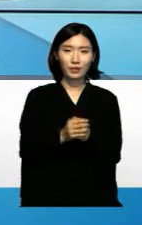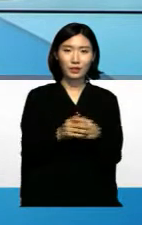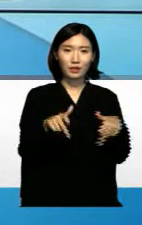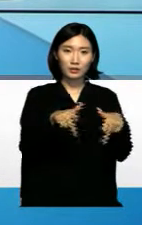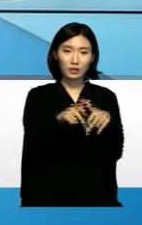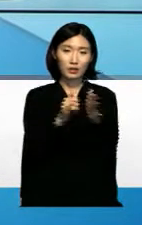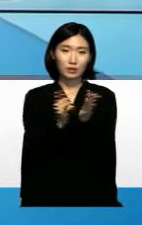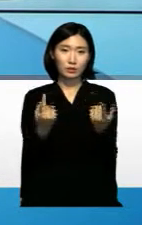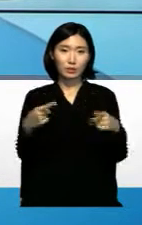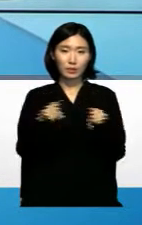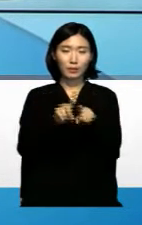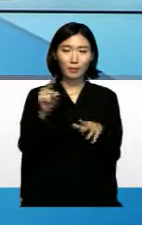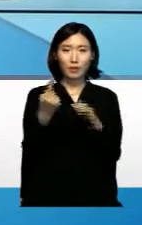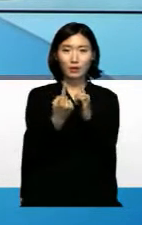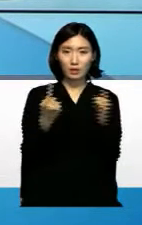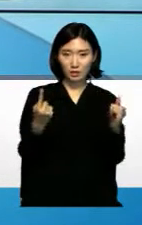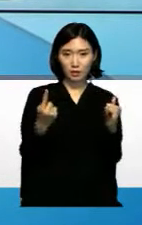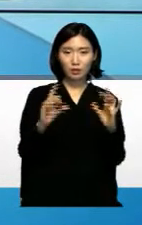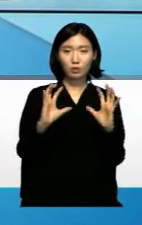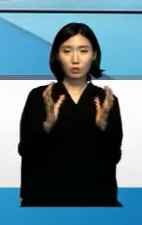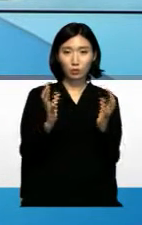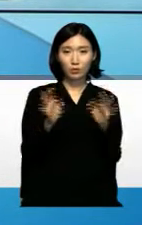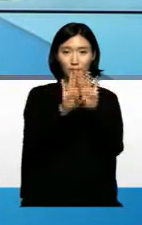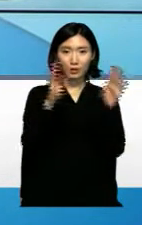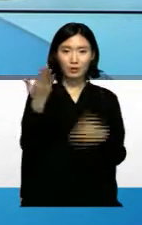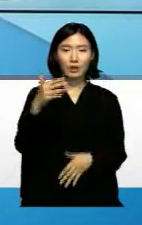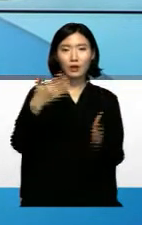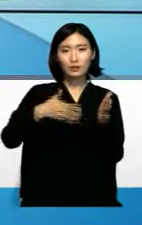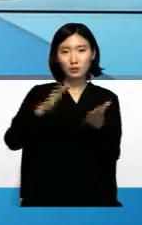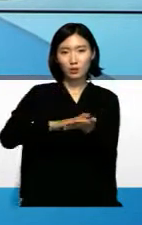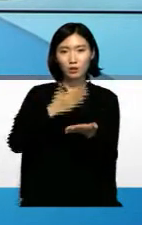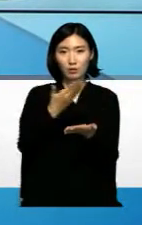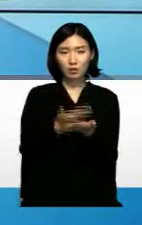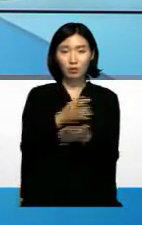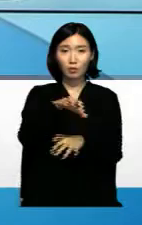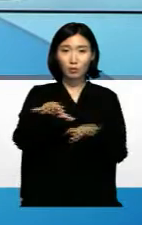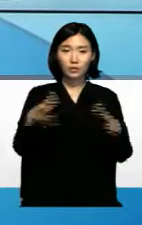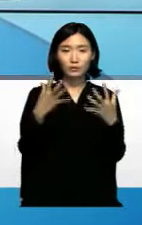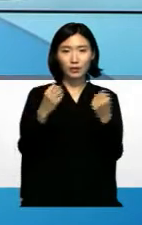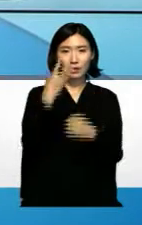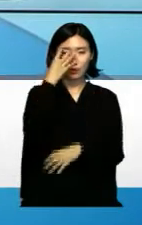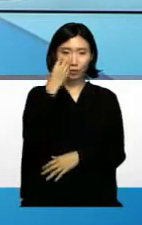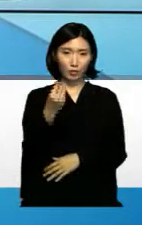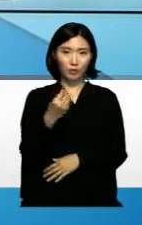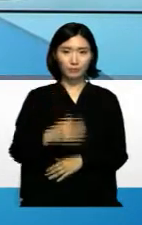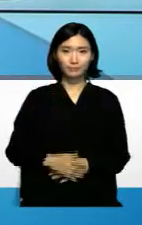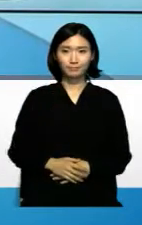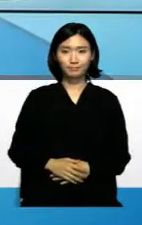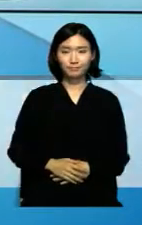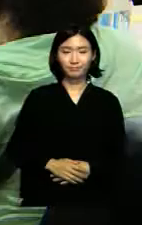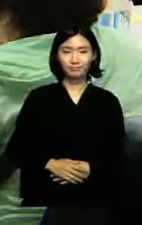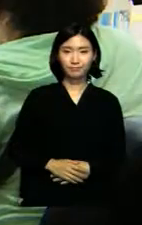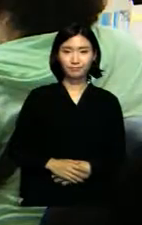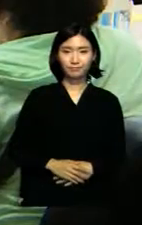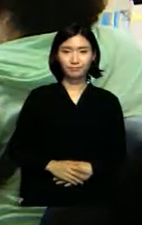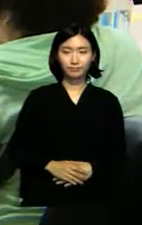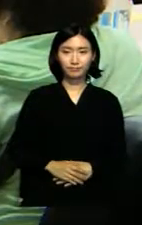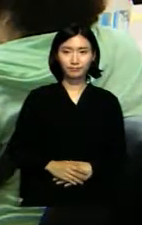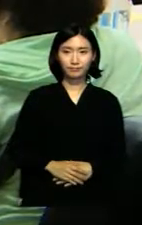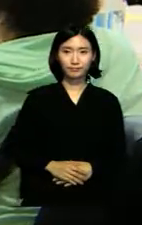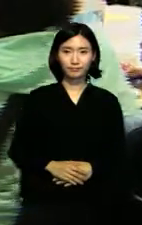가족이 함께하는 백인 토론회가 열렸는데요. 아직도 개선해야 할 곳이 많아 보입니다. 이상범 기자입니다.